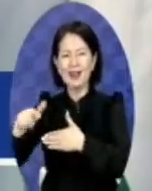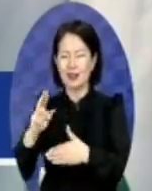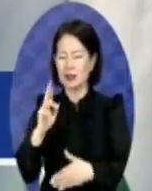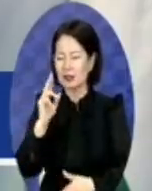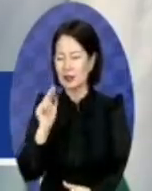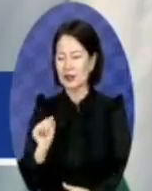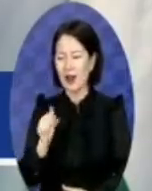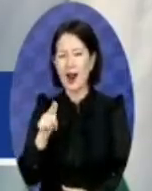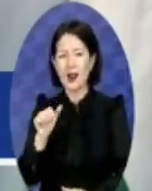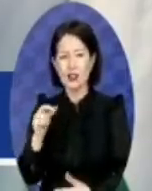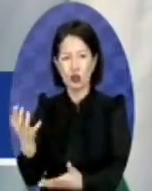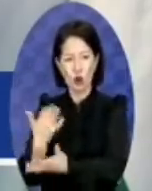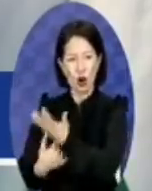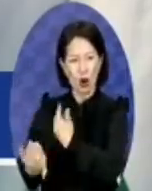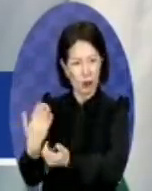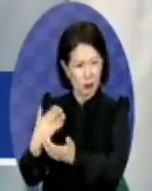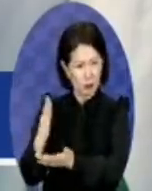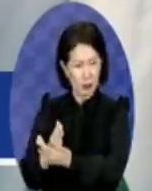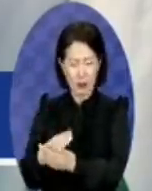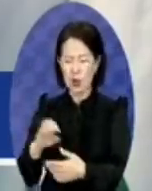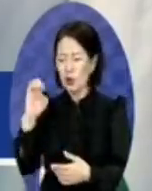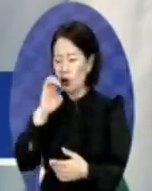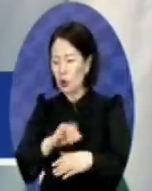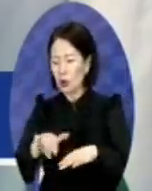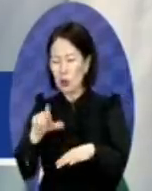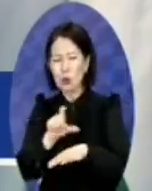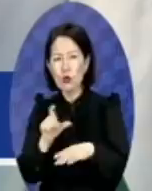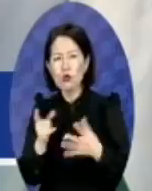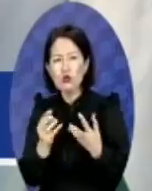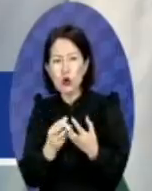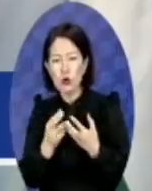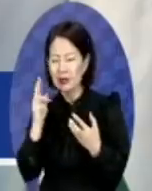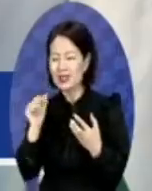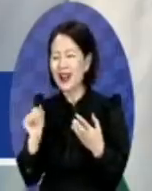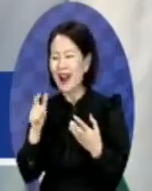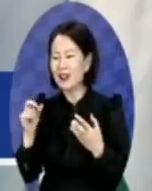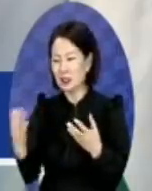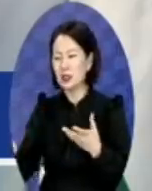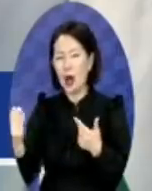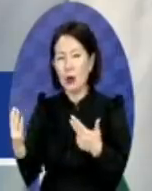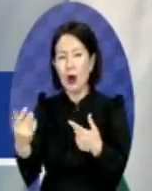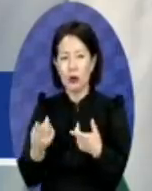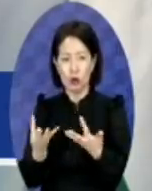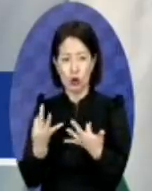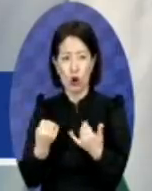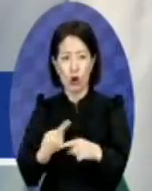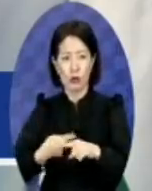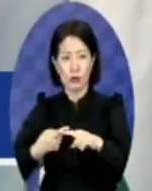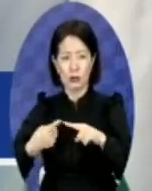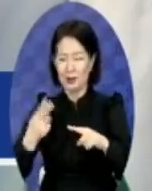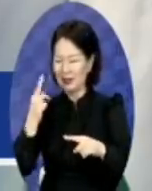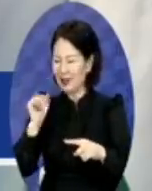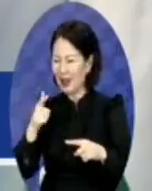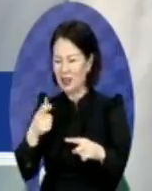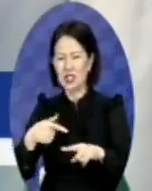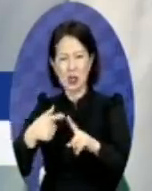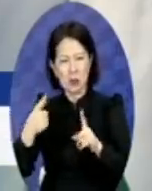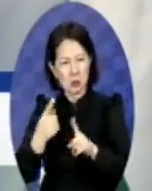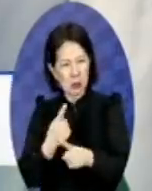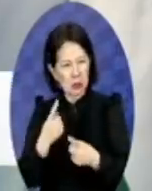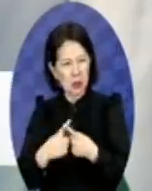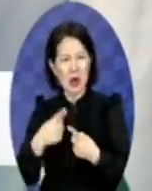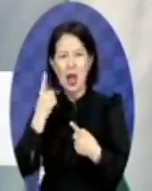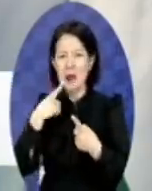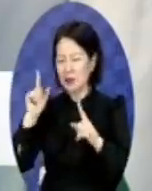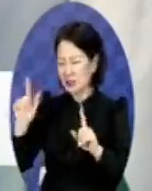болсон. Европын орнууд хүн амын хомслоо цагаачтаар нөхөж байна. Гэвч цагаачд гэмт хэрэг ялангуяа